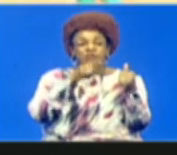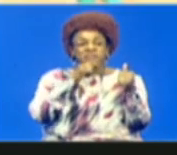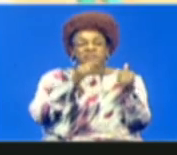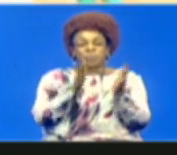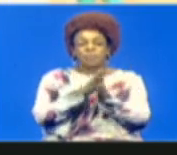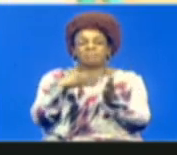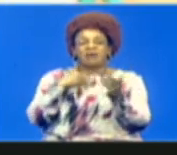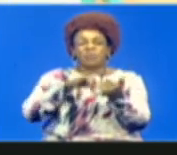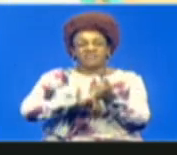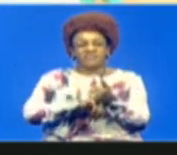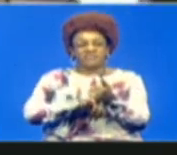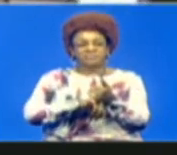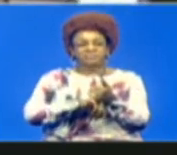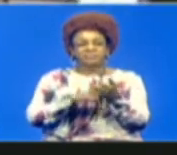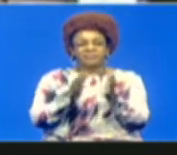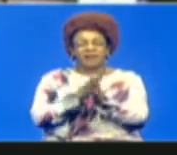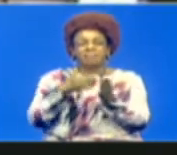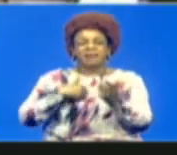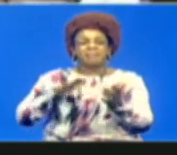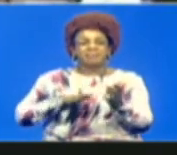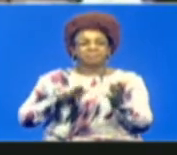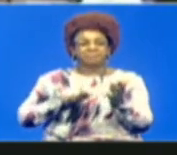wife na my mom.